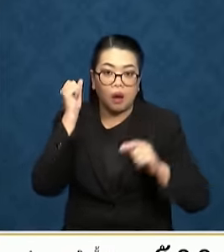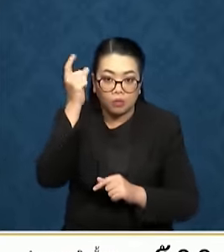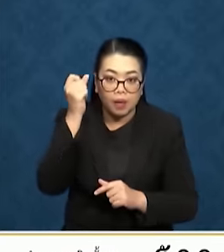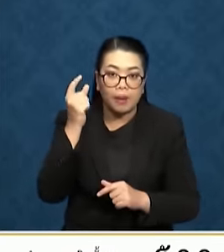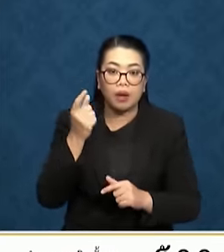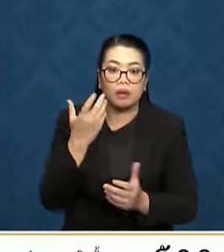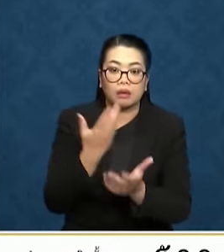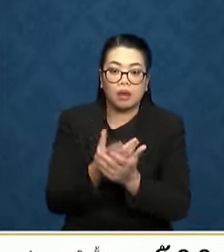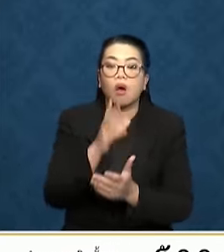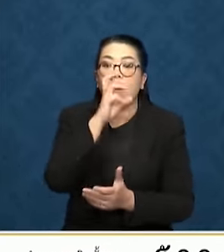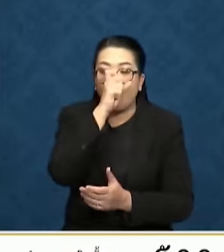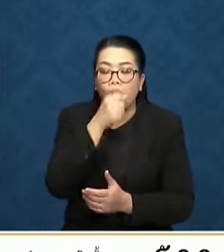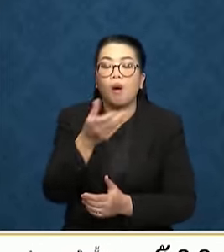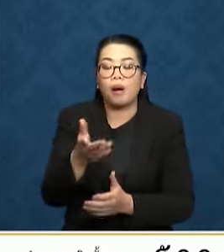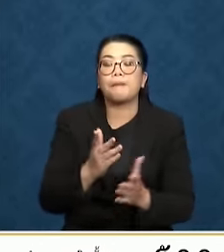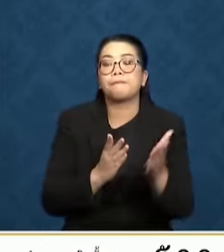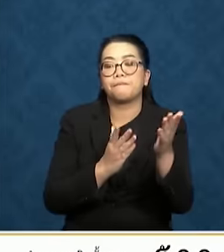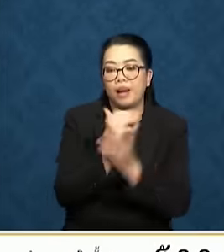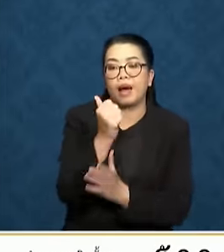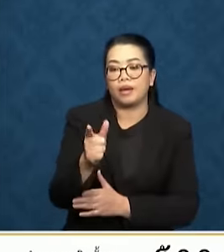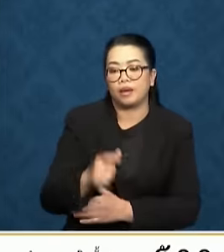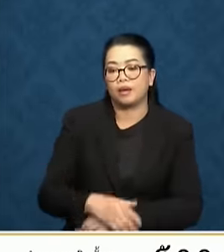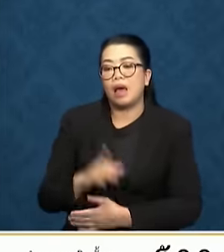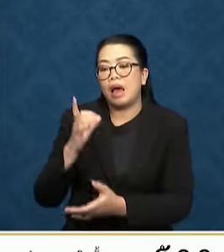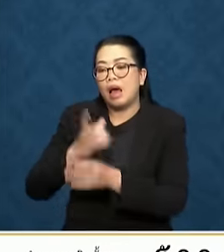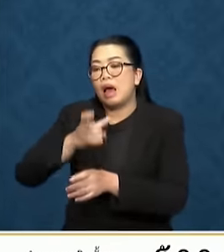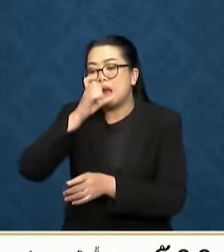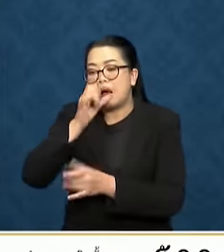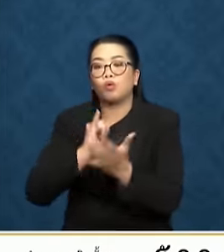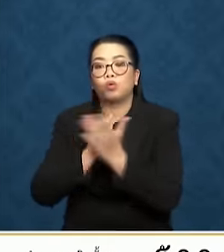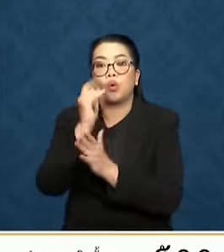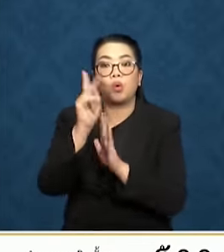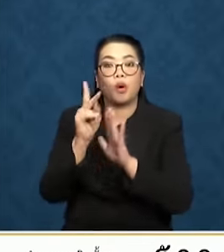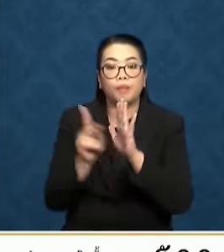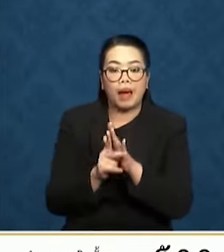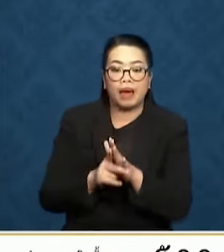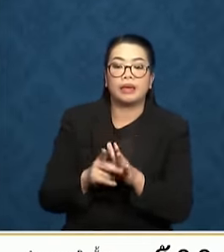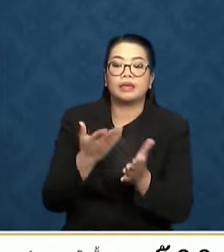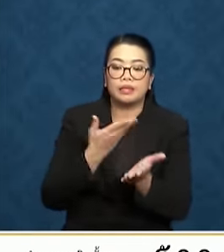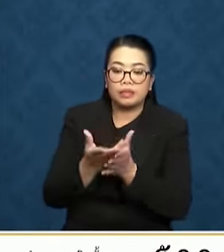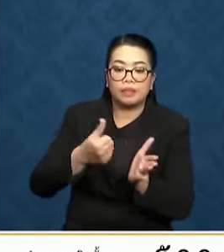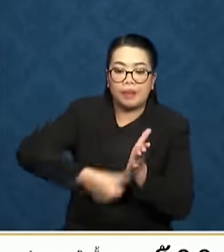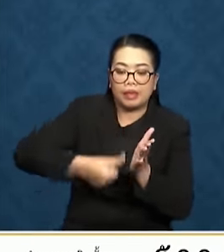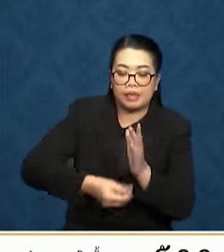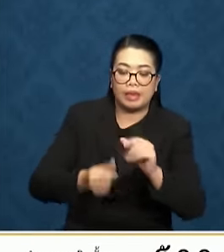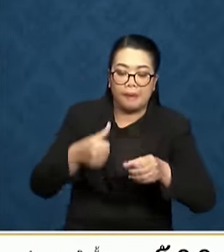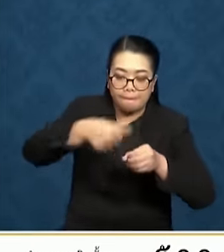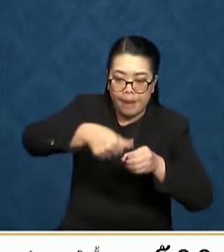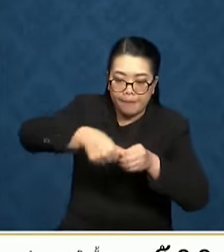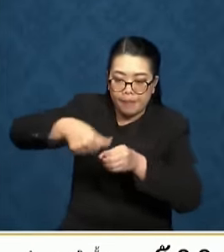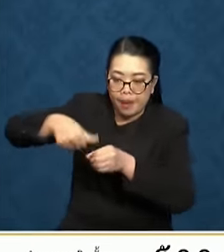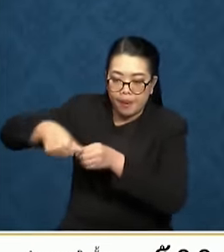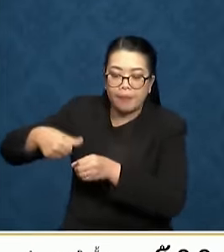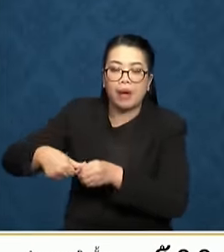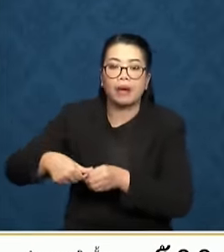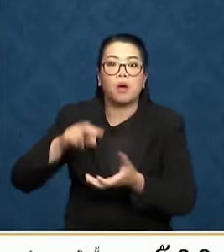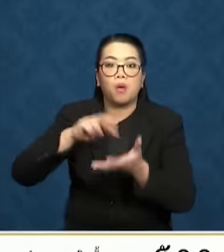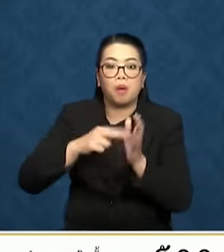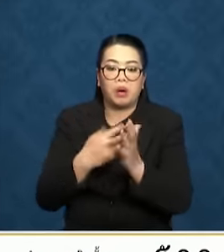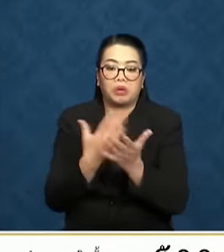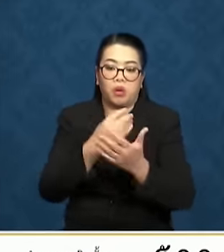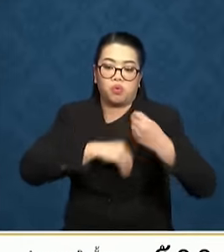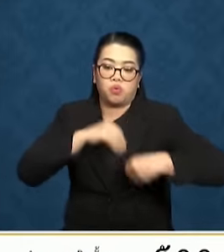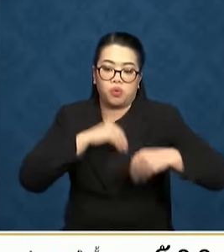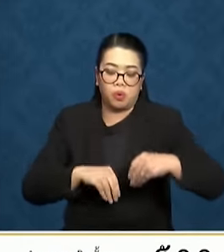ถ้าท่านไม่เชื่อหรือคิดว่าไม่อยากจะทำตามในสิ่งที่ผมพูดไปอย่างน้อยผมคิดว่าทำตามสิ่ง